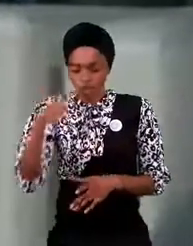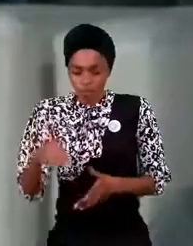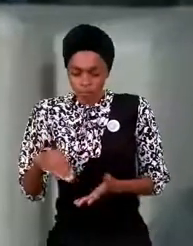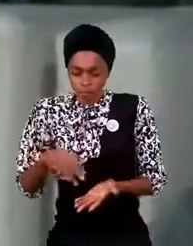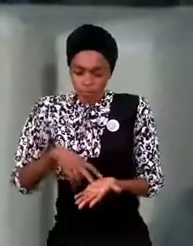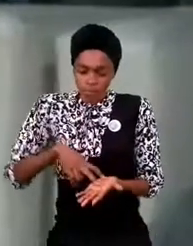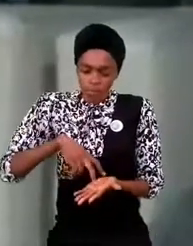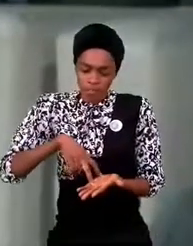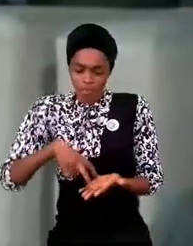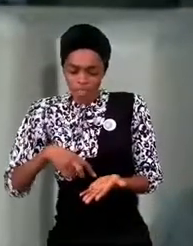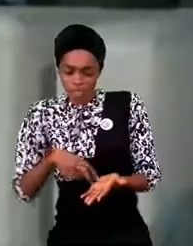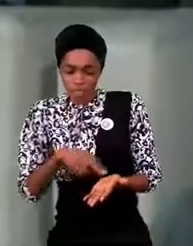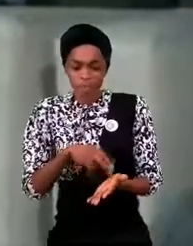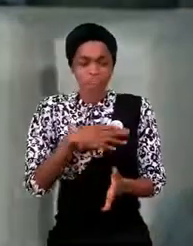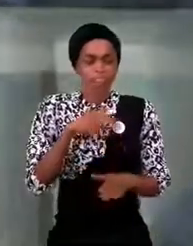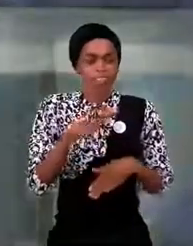t'arriver.